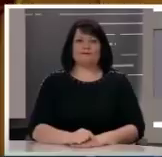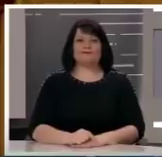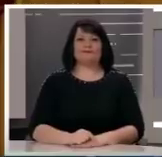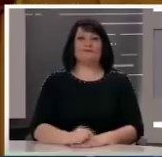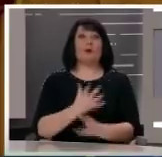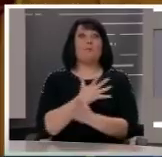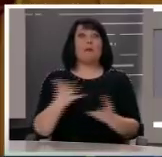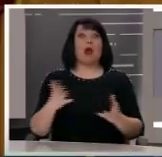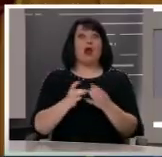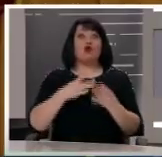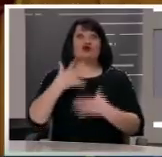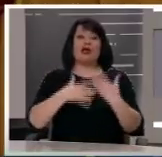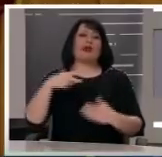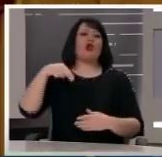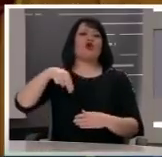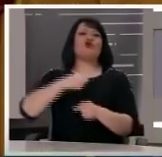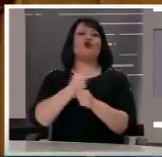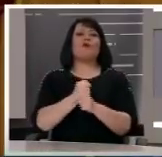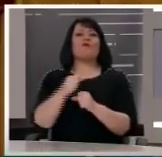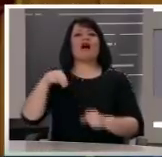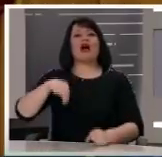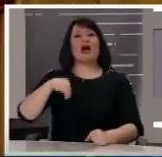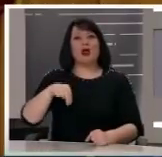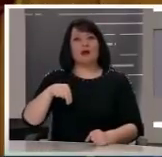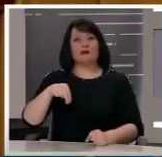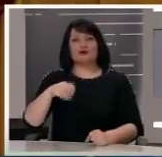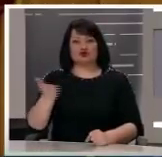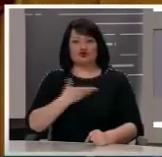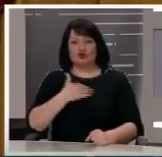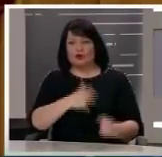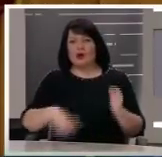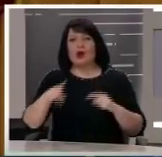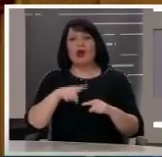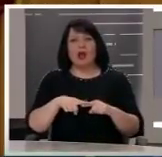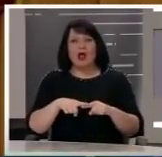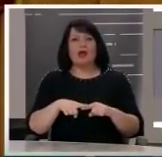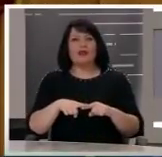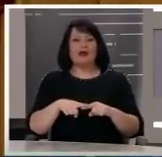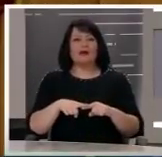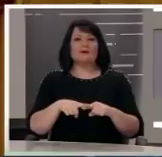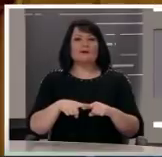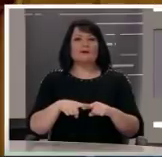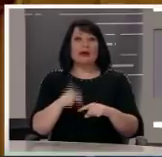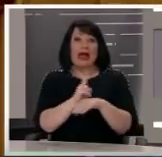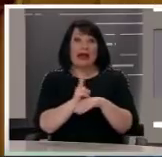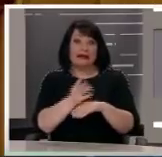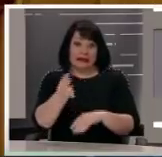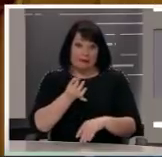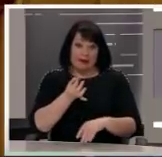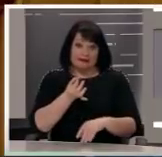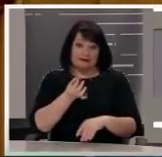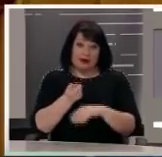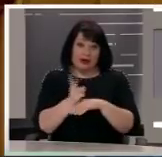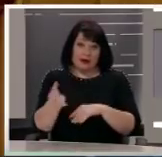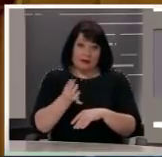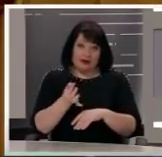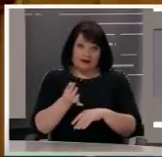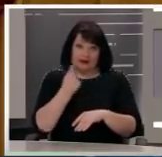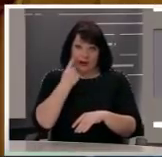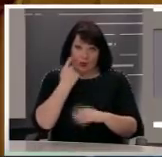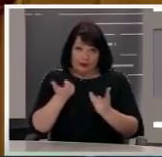τεραστίων διαστάσεων σκάνδαλο της Νοβάρτης, το οποίο συγκλονίζει την Ελλάδα, λέει το έγγραφο στο οποίο στηρίζεστε. Θέλετε να μείνουμε σε αυτό